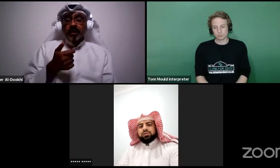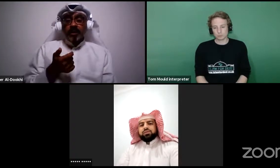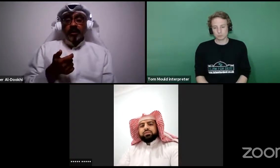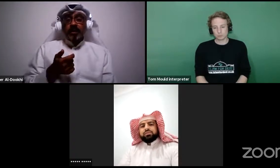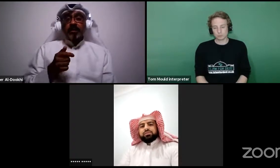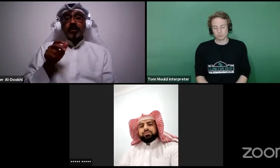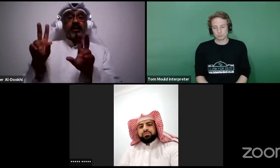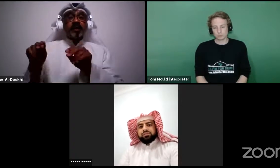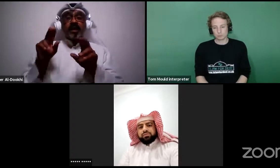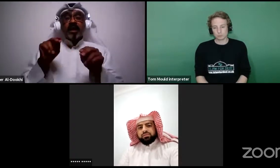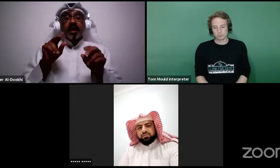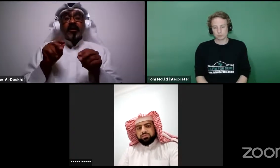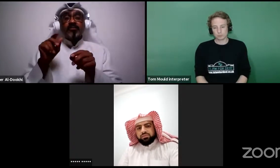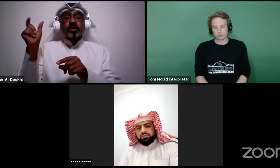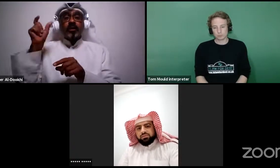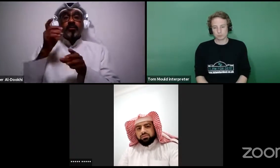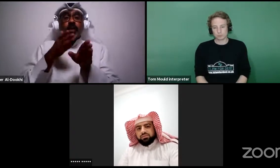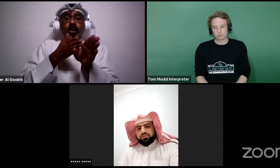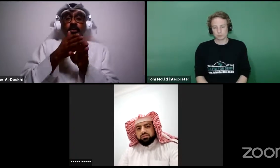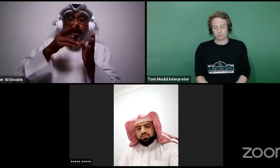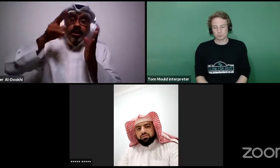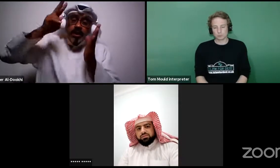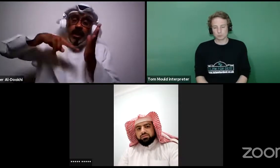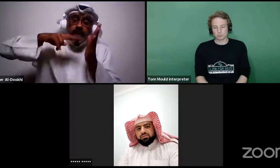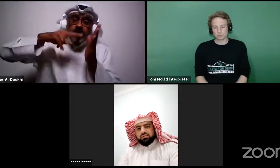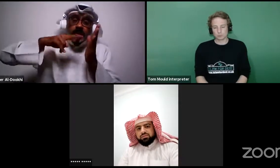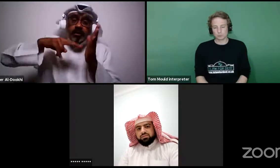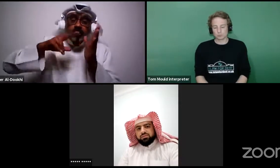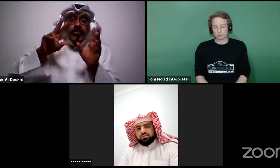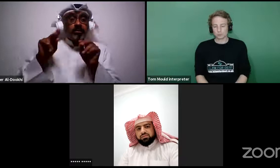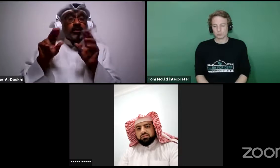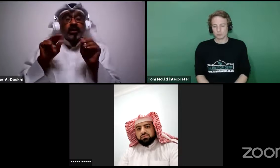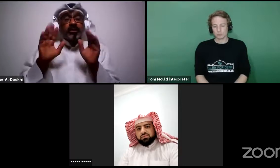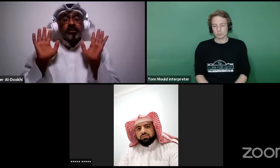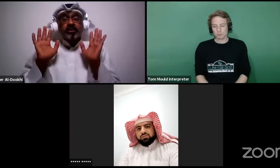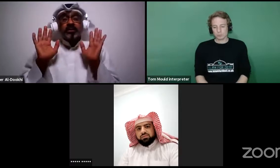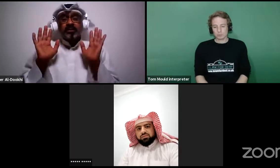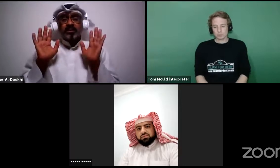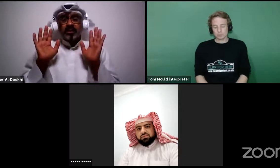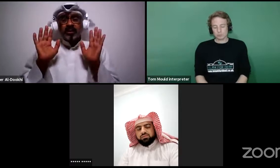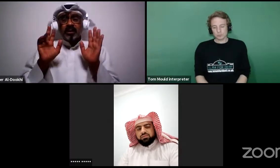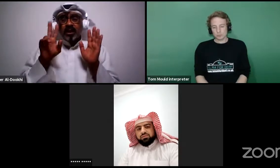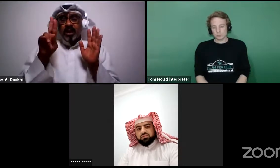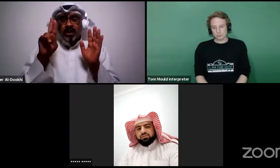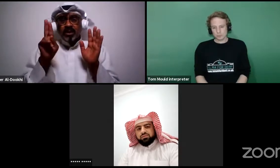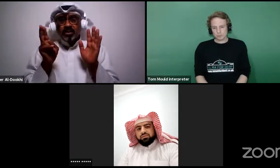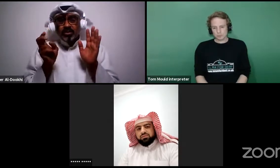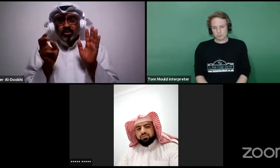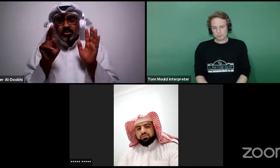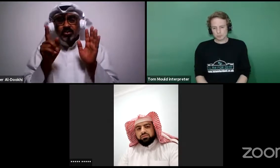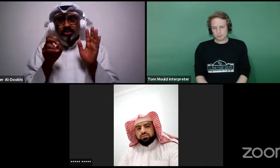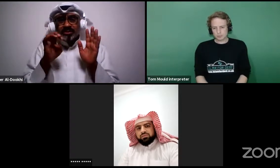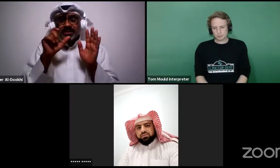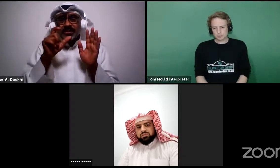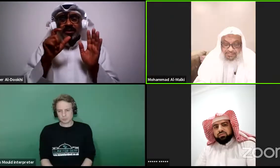المؤمن الذي يقرأ القرآن مثل الأترجة، والأترجة